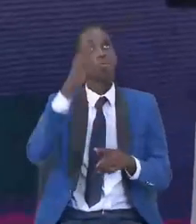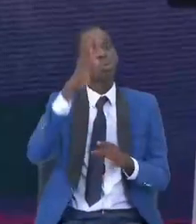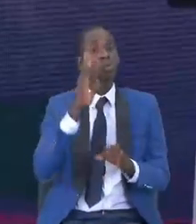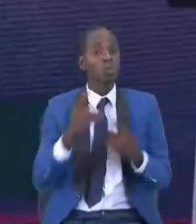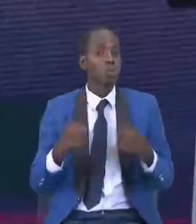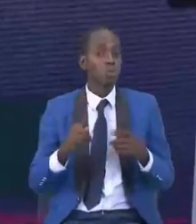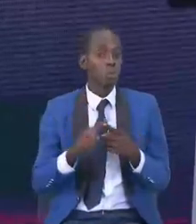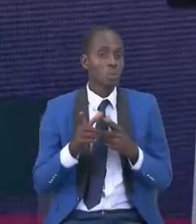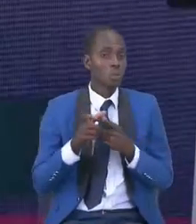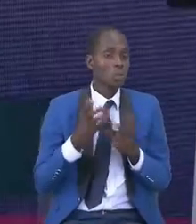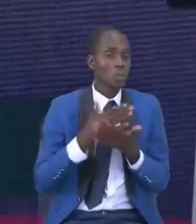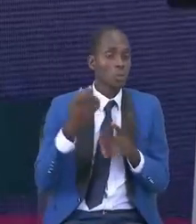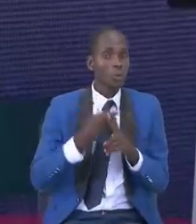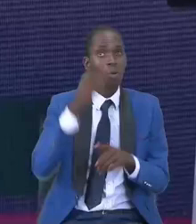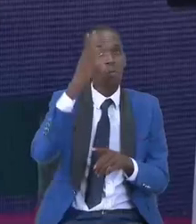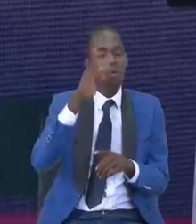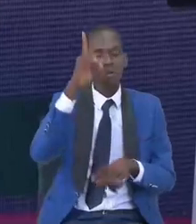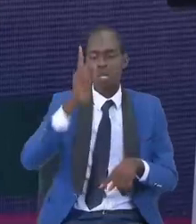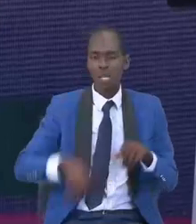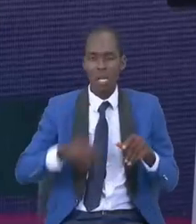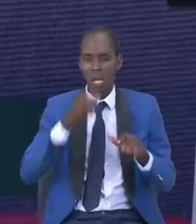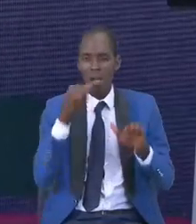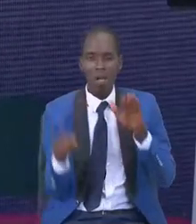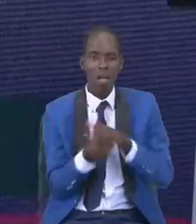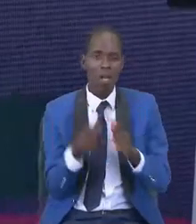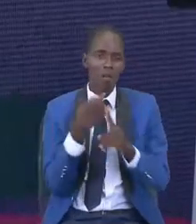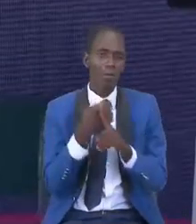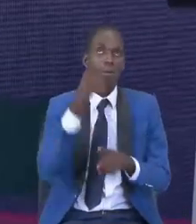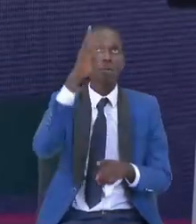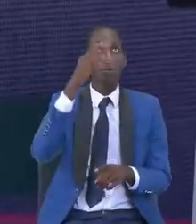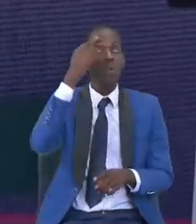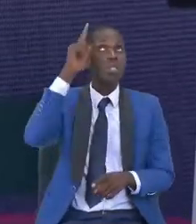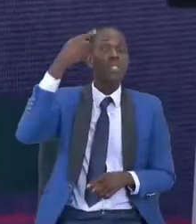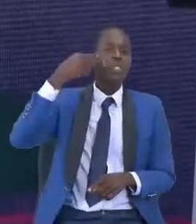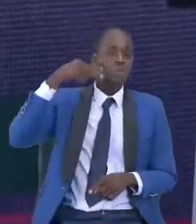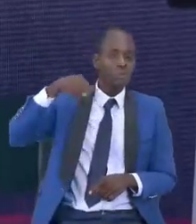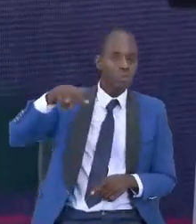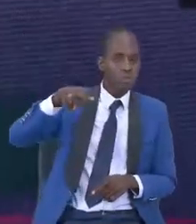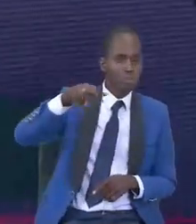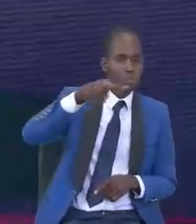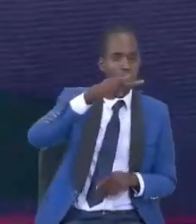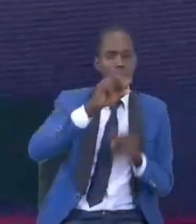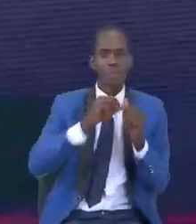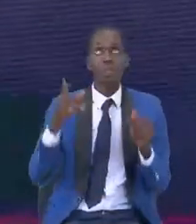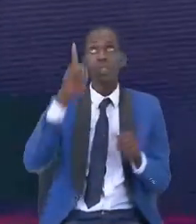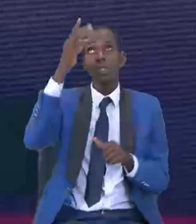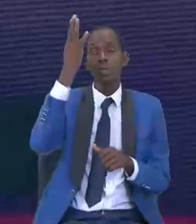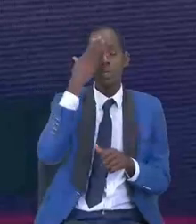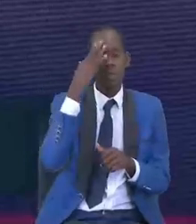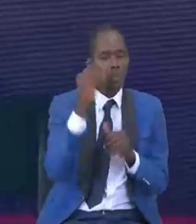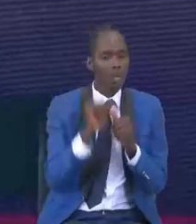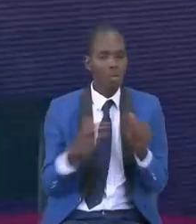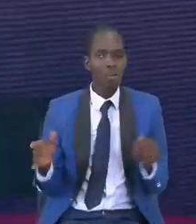vous ne pouvez pas vous cacher loin de Dieu. Parce qu'il voit toutes choses. Il connaît toutes choses. Il connaît les pensées du